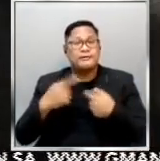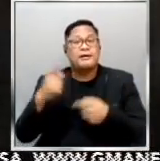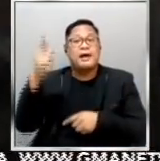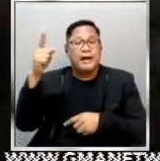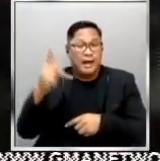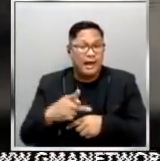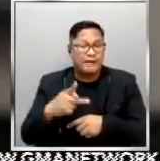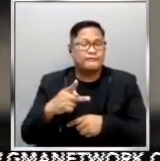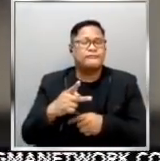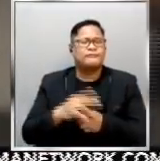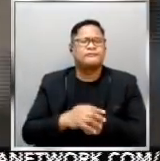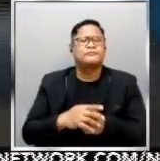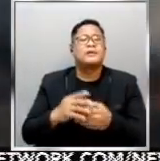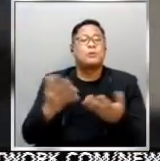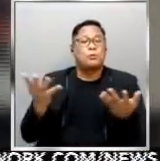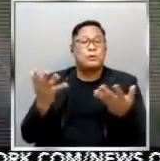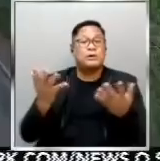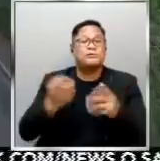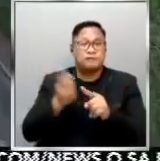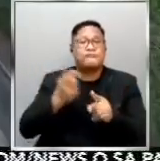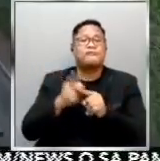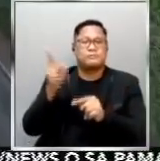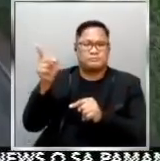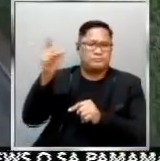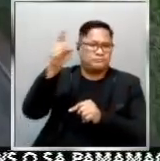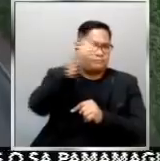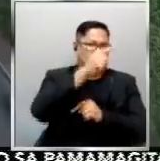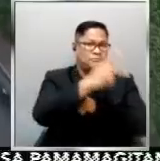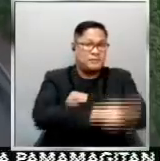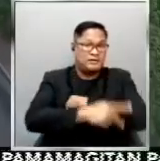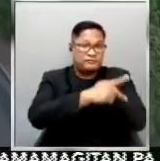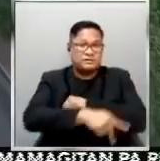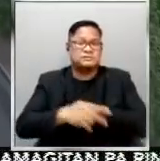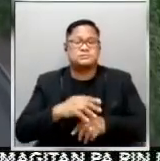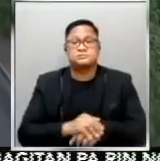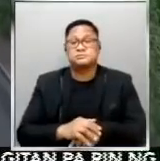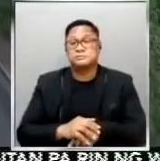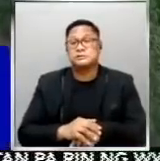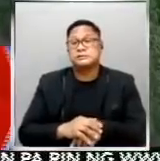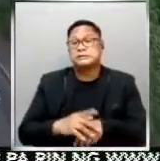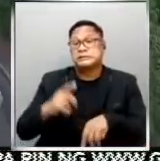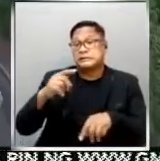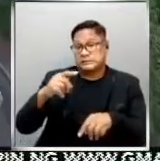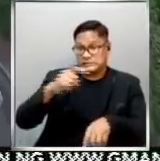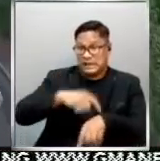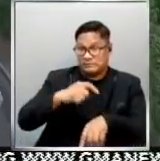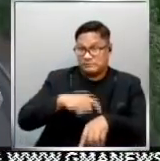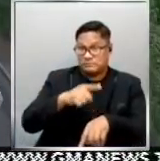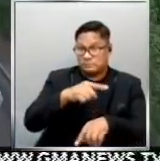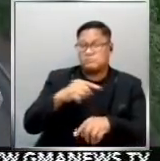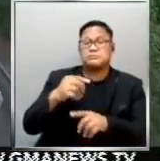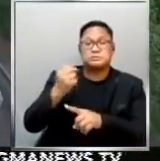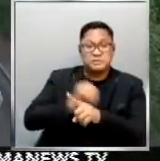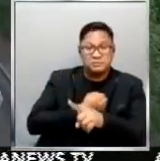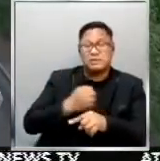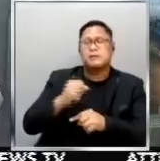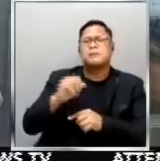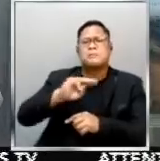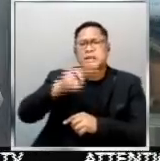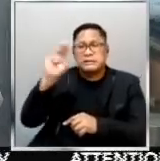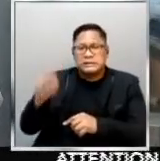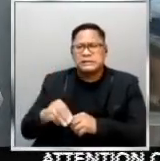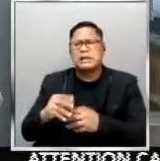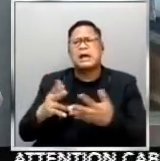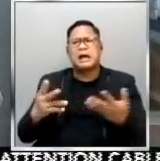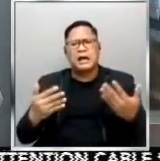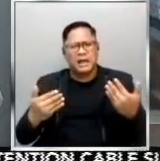nang galing sa mga probinsya. Noong mga panahon na ito, ang Metro Manila at iilang probinsya na lang ang nasa ilalim ng